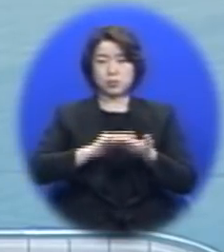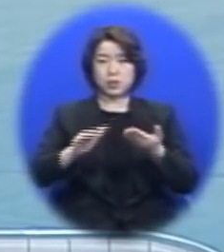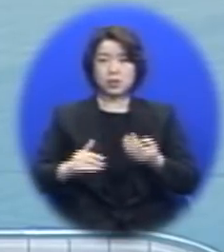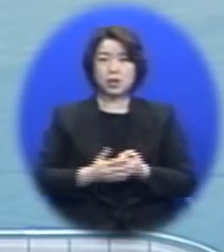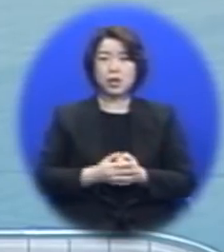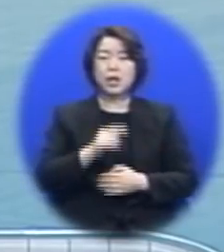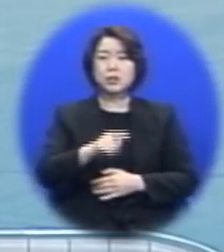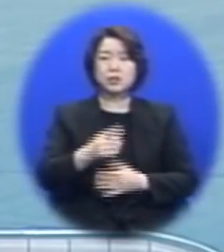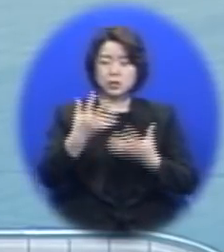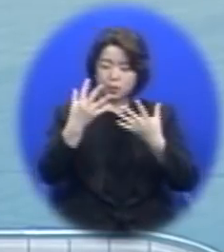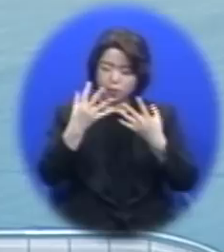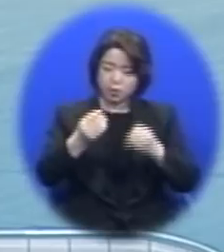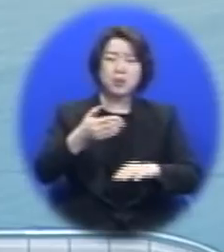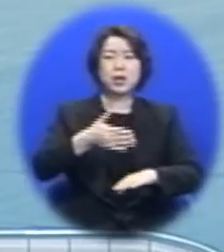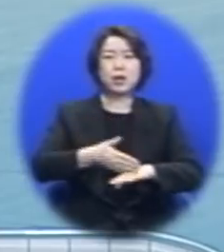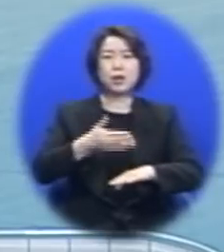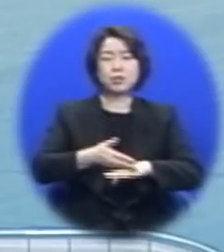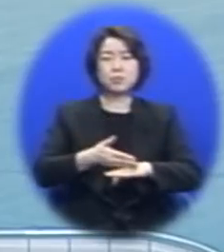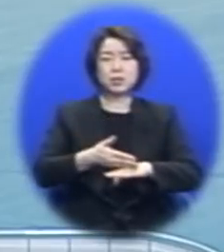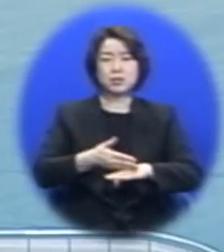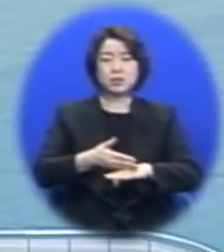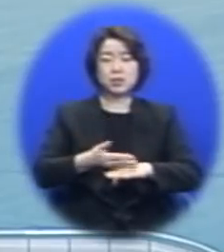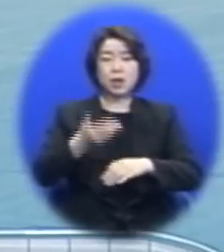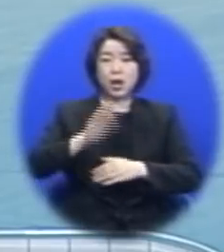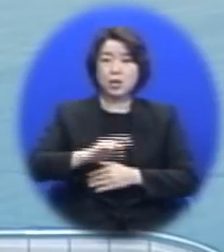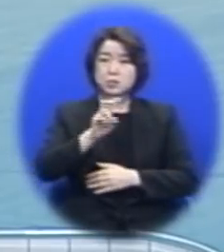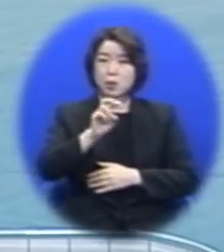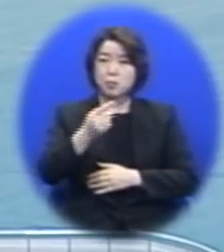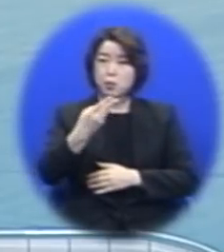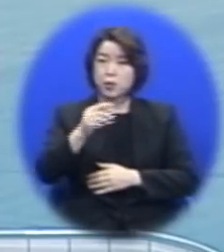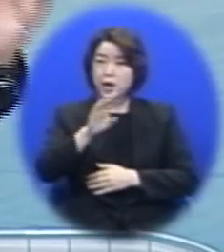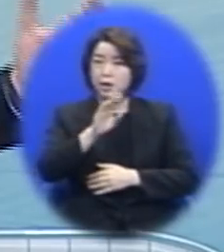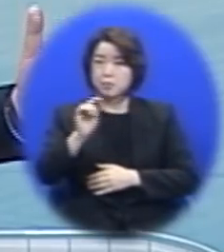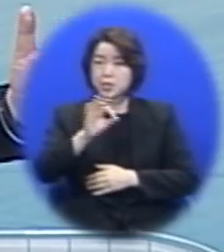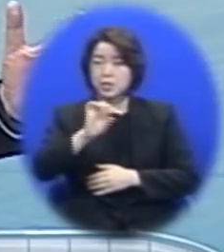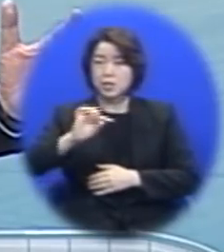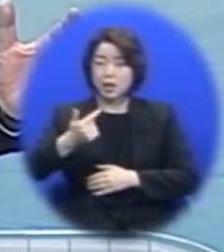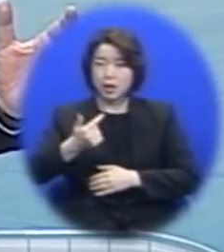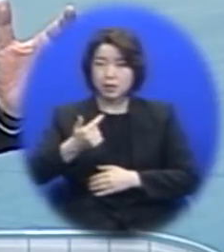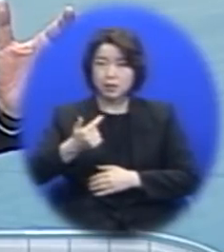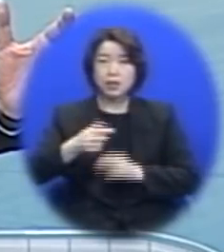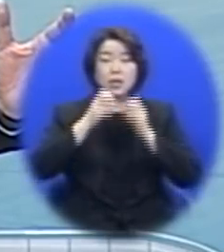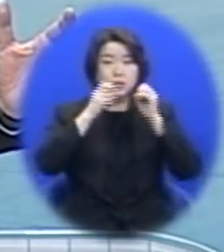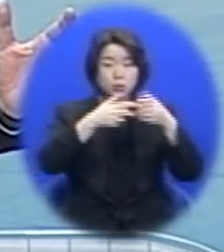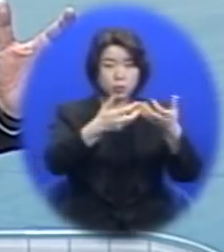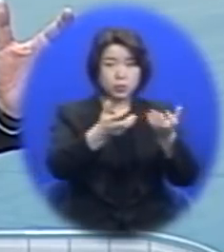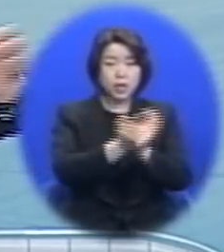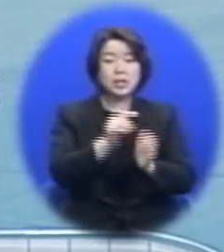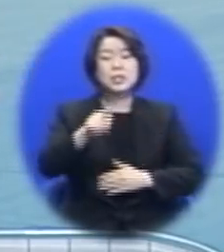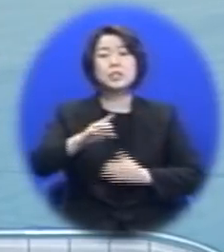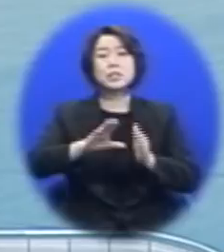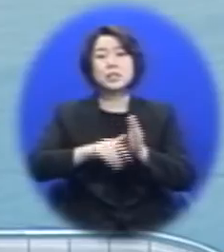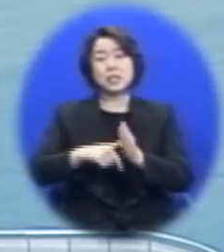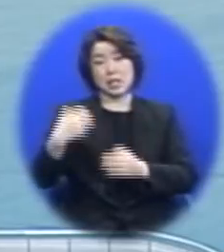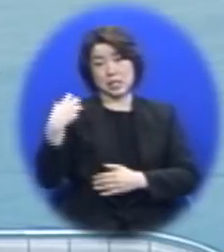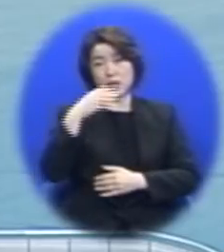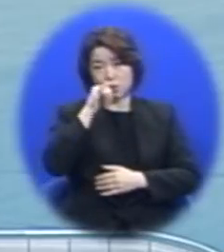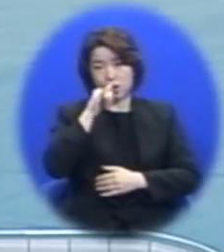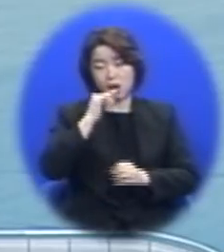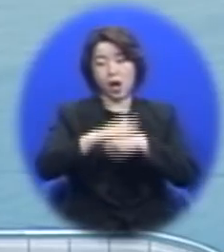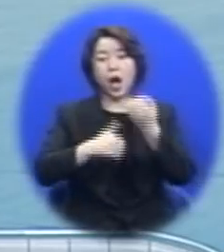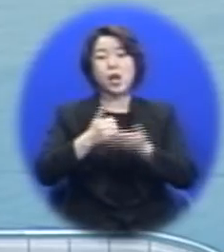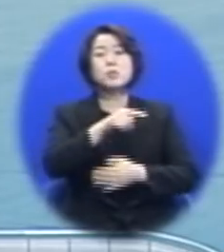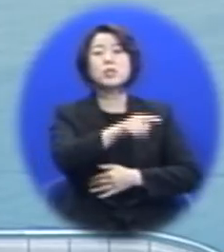그것이 얼마나 감사한지. 그러나 모라비안 선교단은 그 시대의 사명이 있었습니다. 하나님이 그렇게